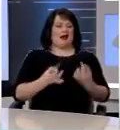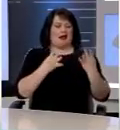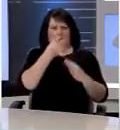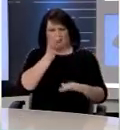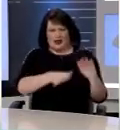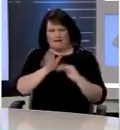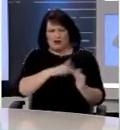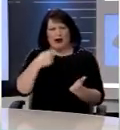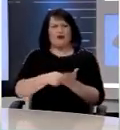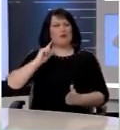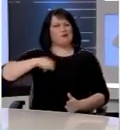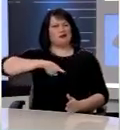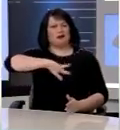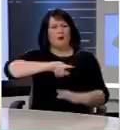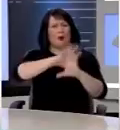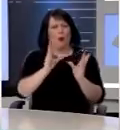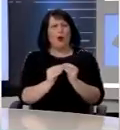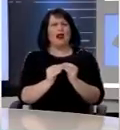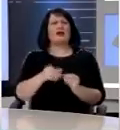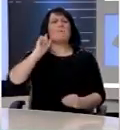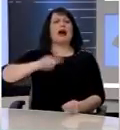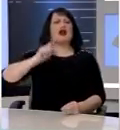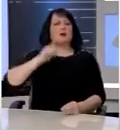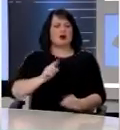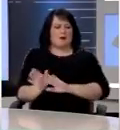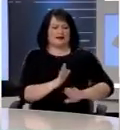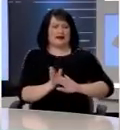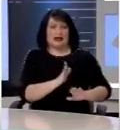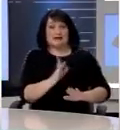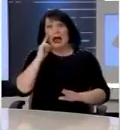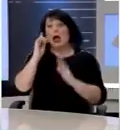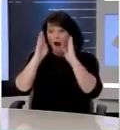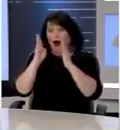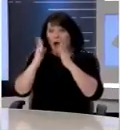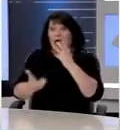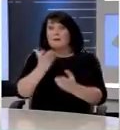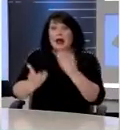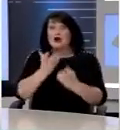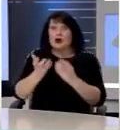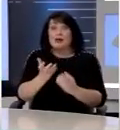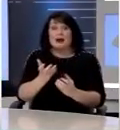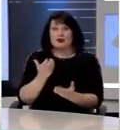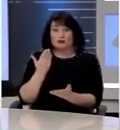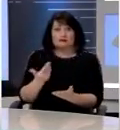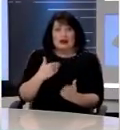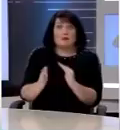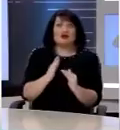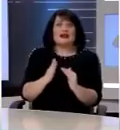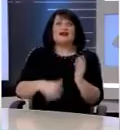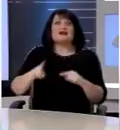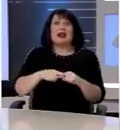διαφθορά, από τη φοροδιαφυγή, από τα Panama Papers, για να συζητάμε για τον καμένο που προσπάθησε να πάρει περισσότερα για το ελληνικό